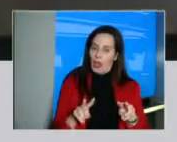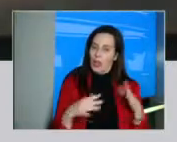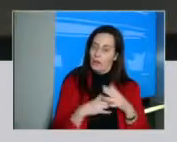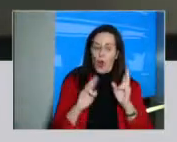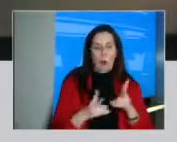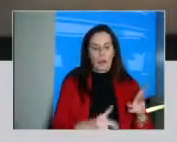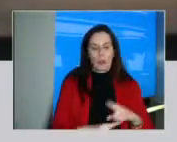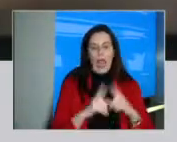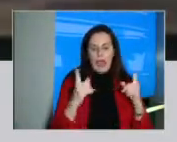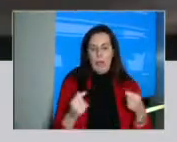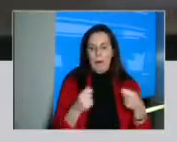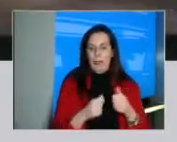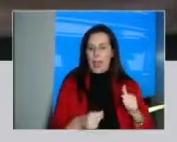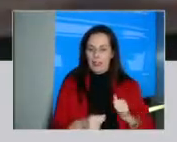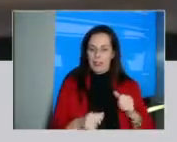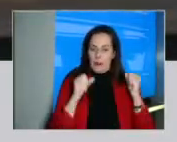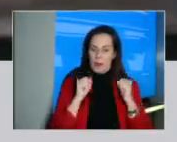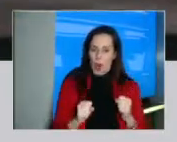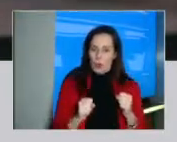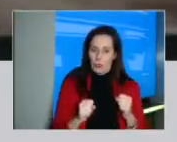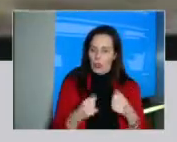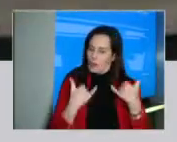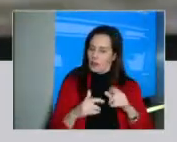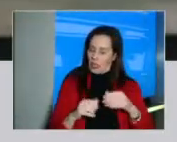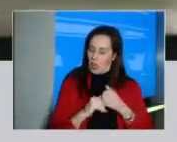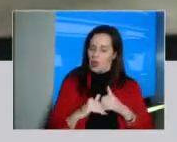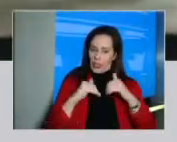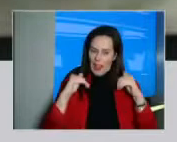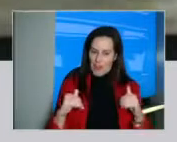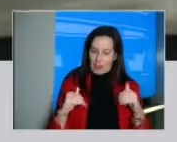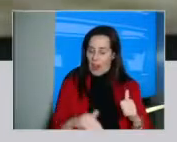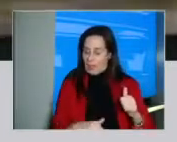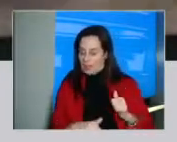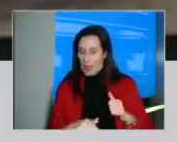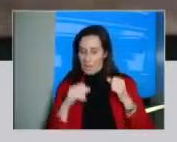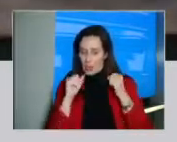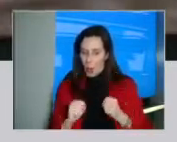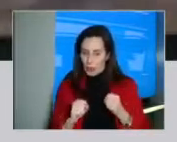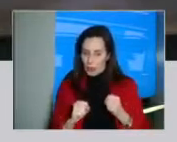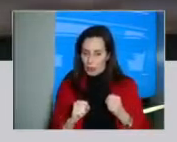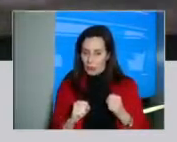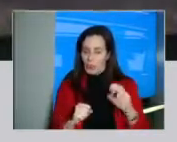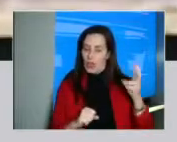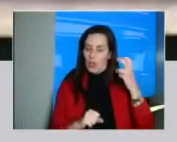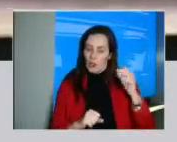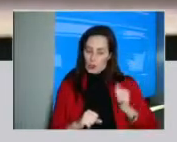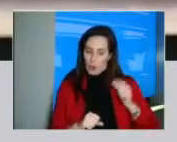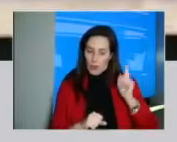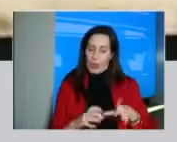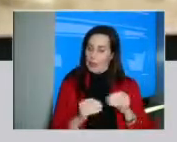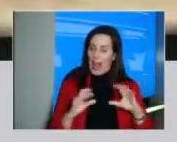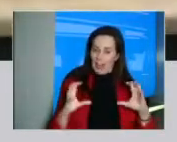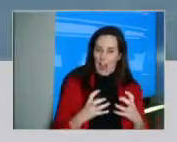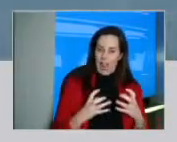אופציות אחרות מבחינה צבאית וביטחונית. עכשיו צריך להפריד בין הצד הצבאי-ביטחוני של הסוגיה של גיוס החובה לצד